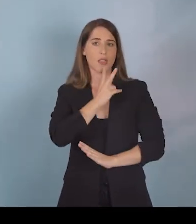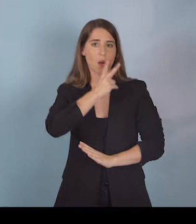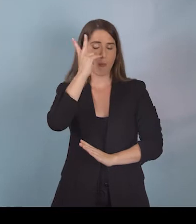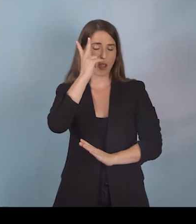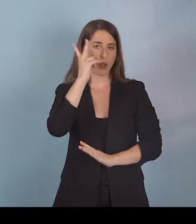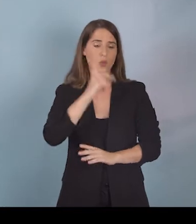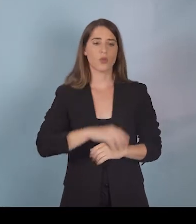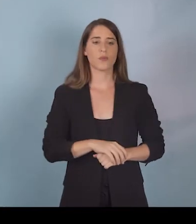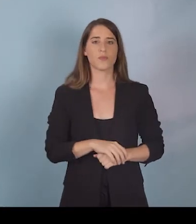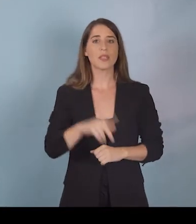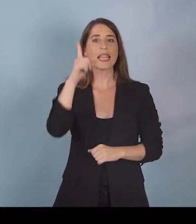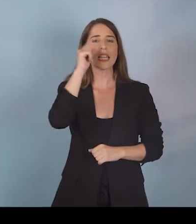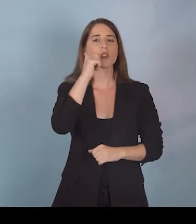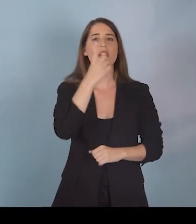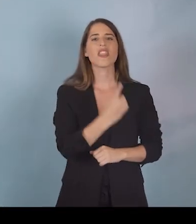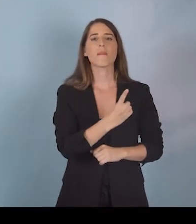σήμερα.